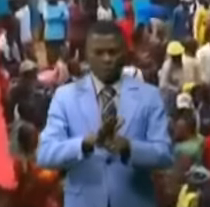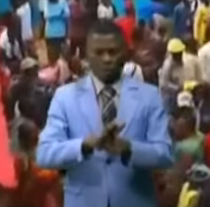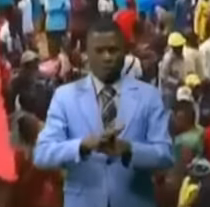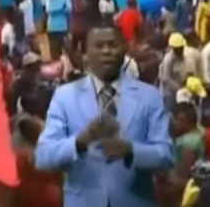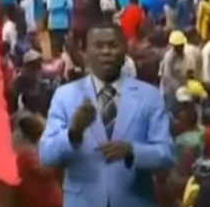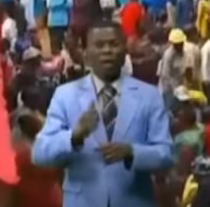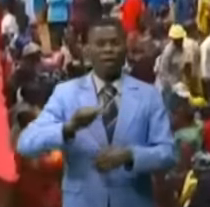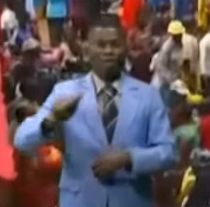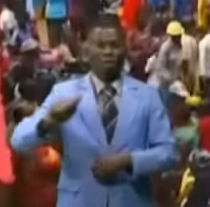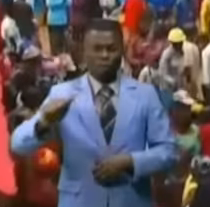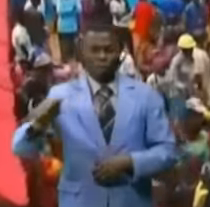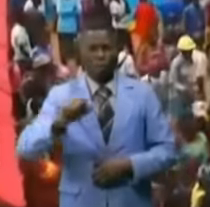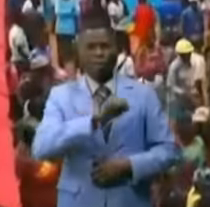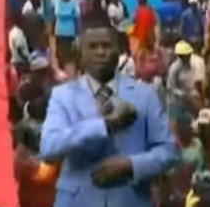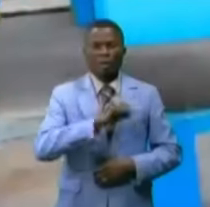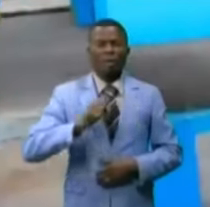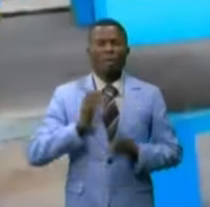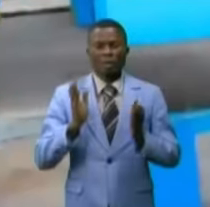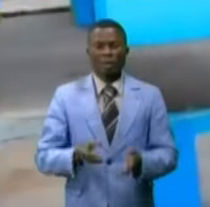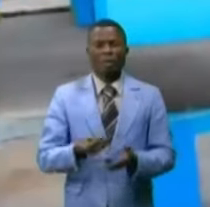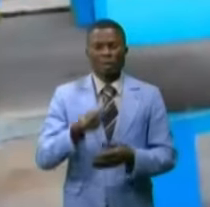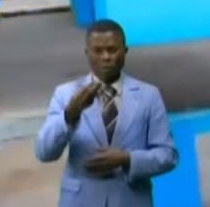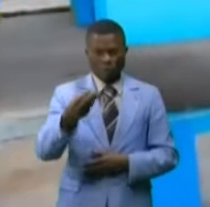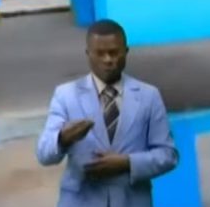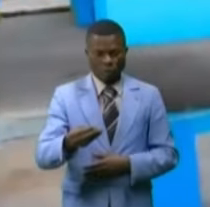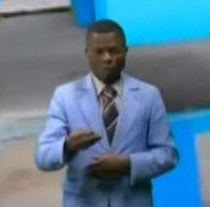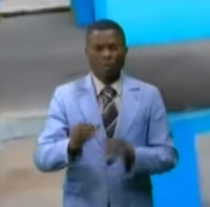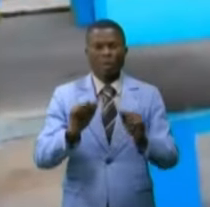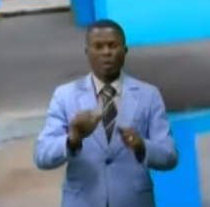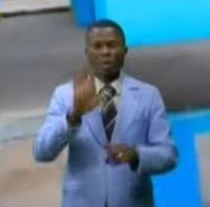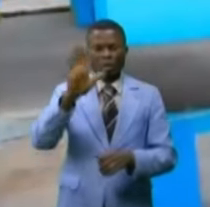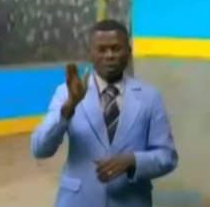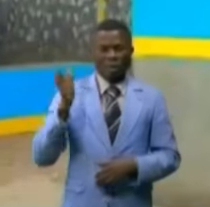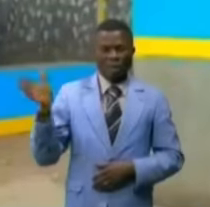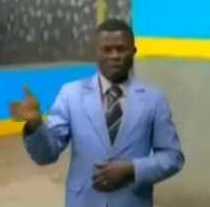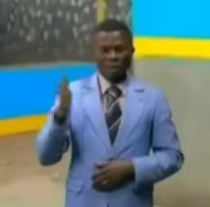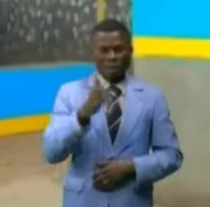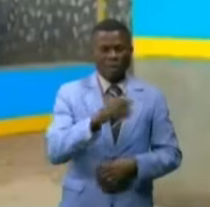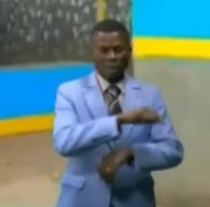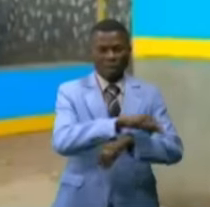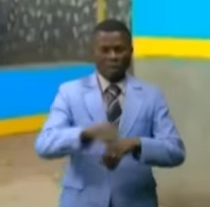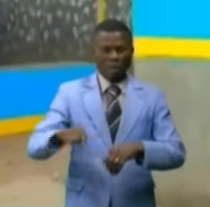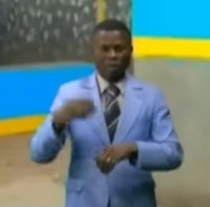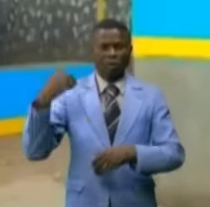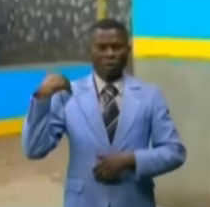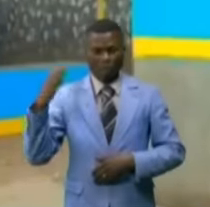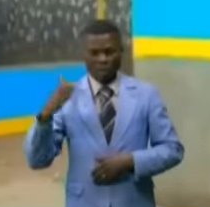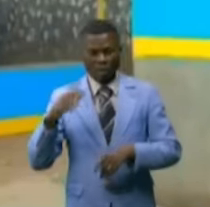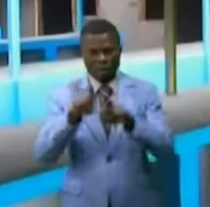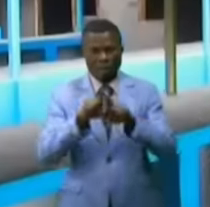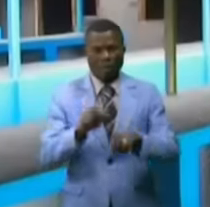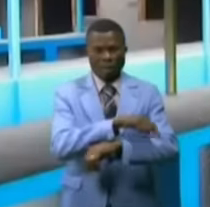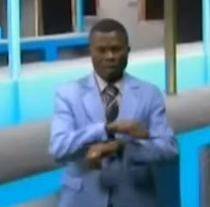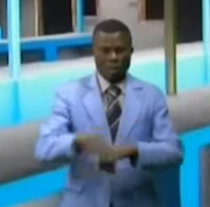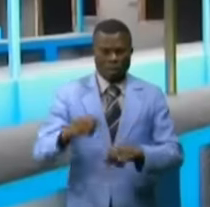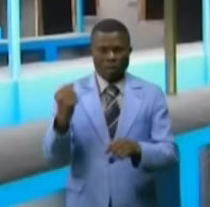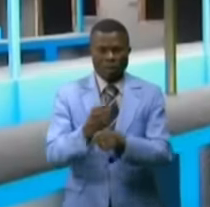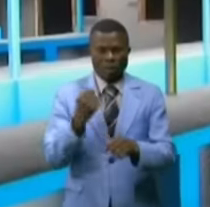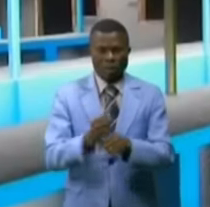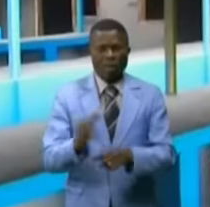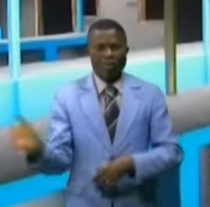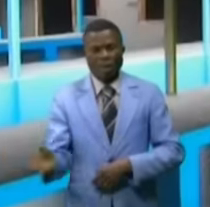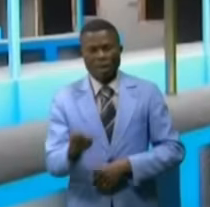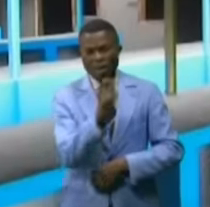fonds propres de ce digne fils du terroir. On peut compter 5 pavillons, un bureau administratif et d'un bureau de services